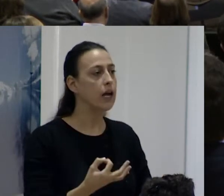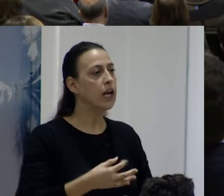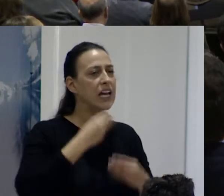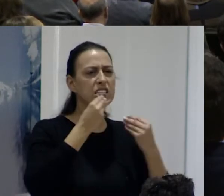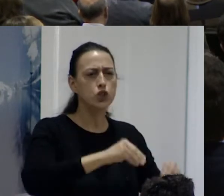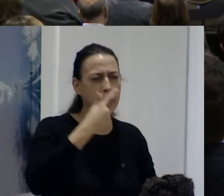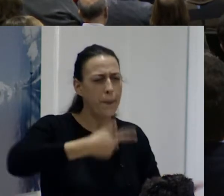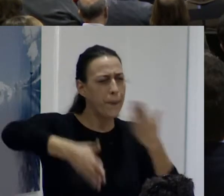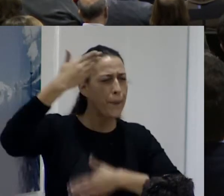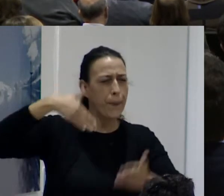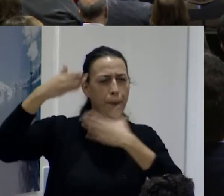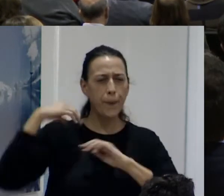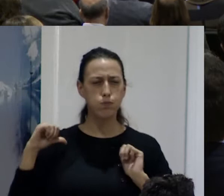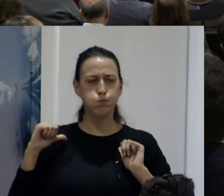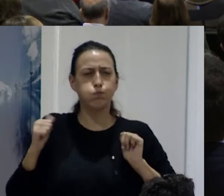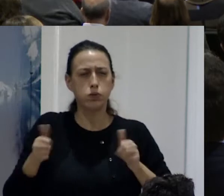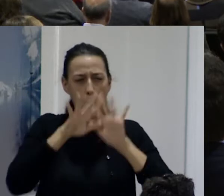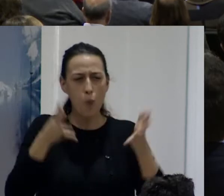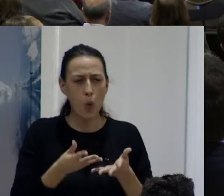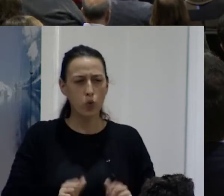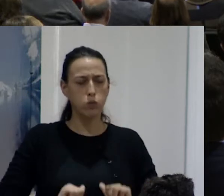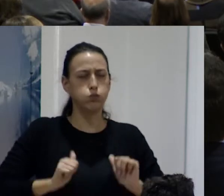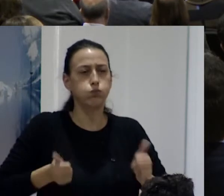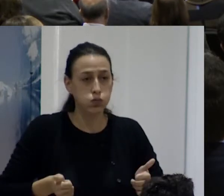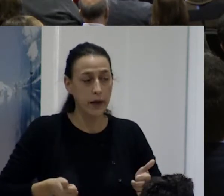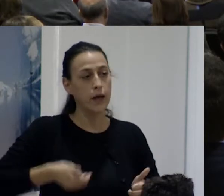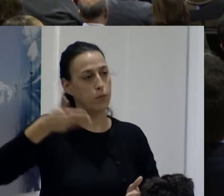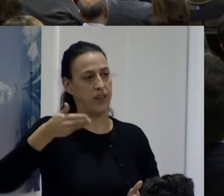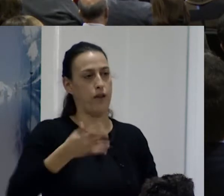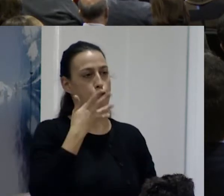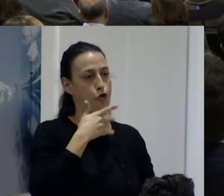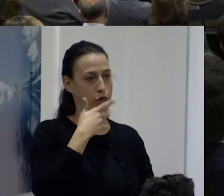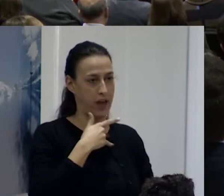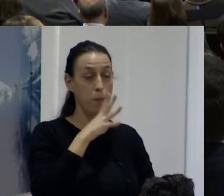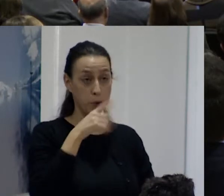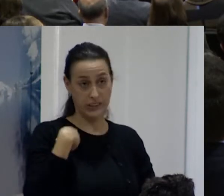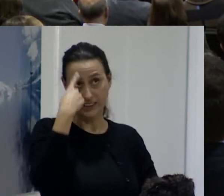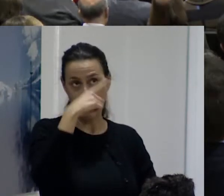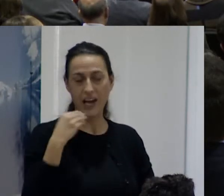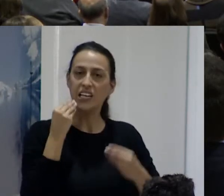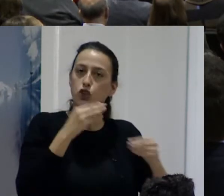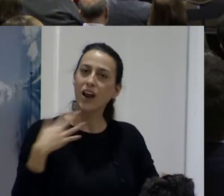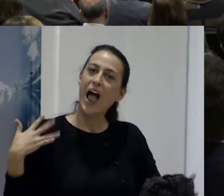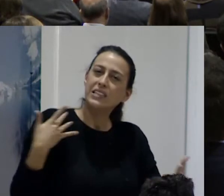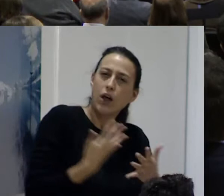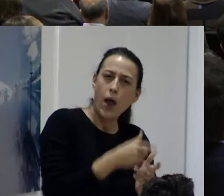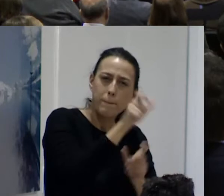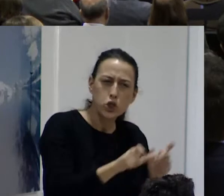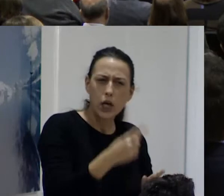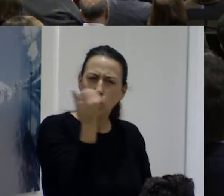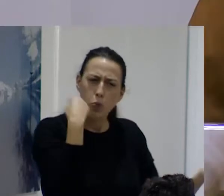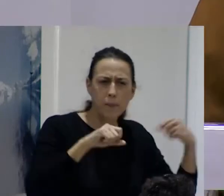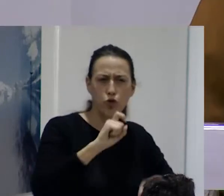realitzacions que homes i dones han aportat al llarg del temps. Tomàs Llorenç tracta els fets del